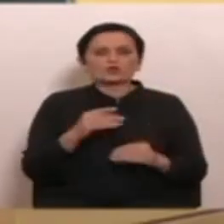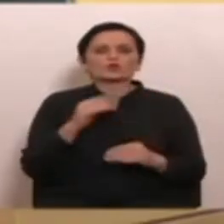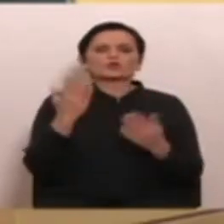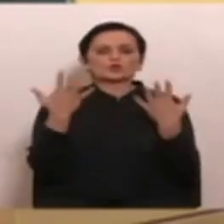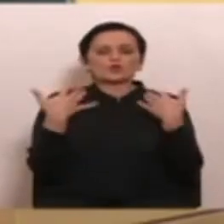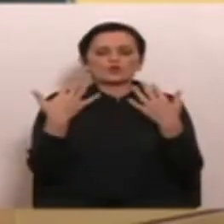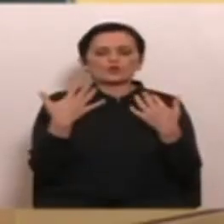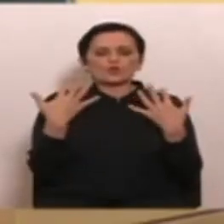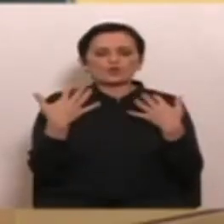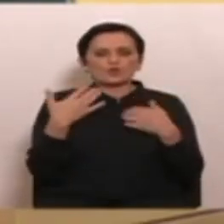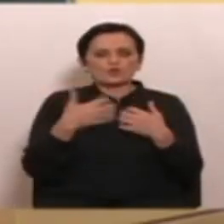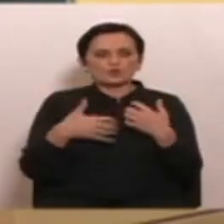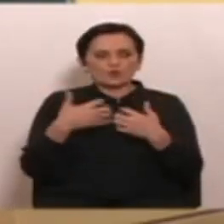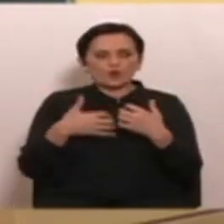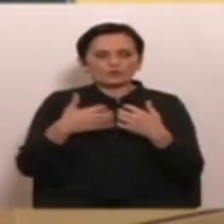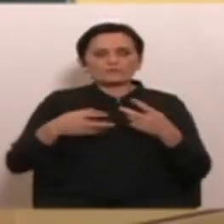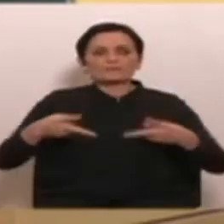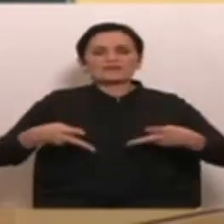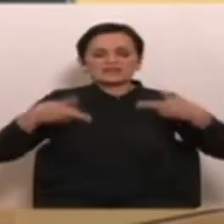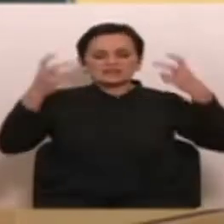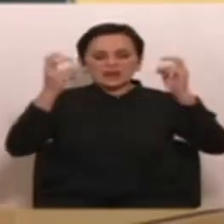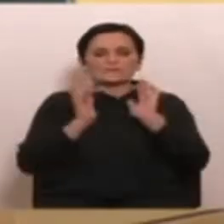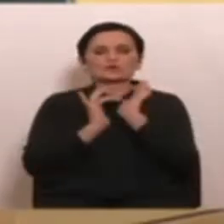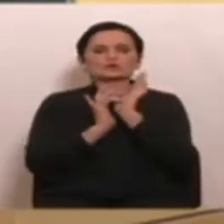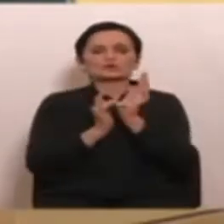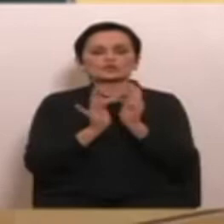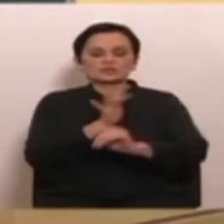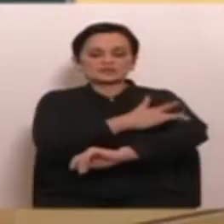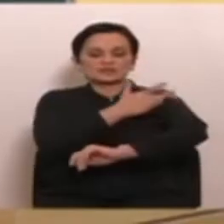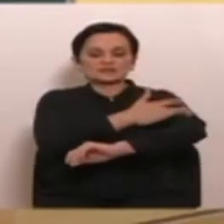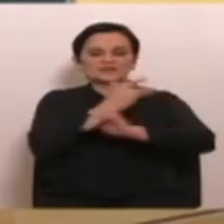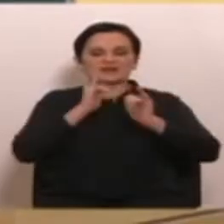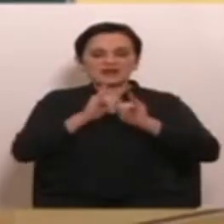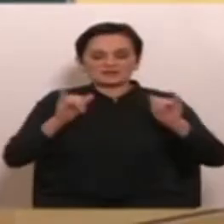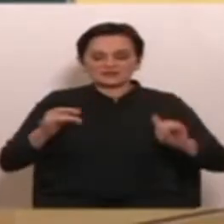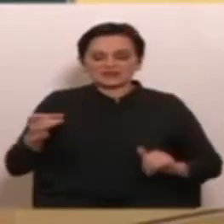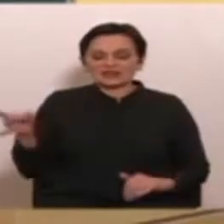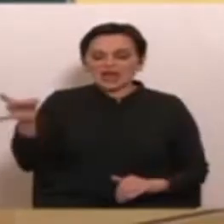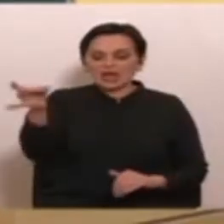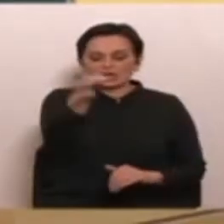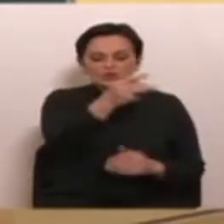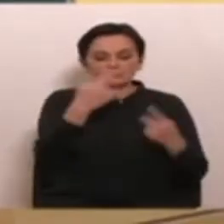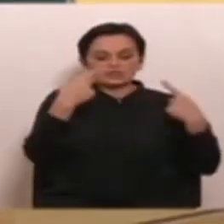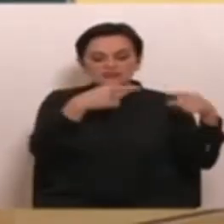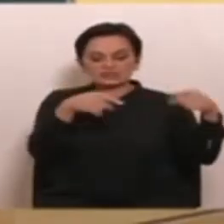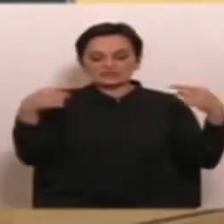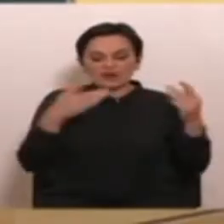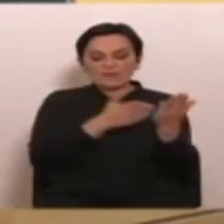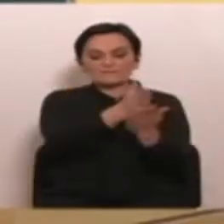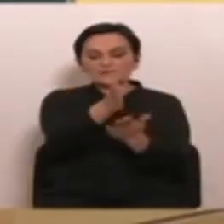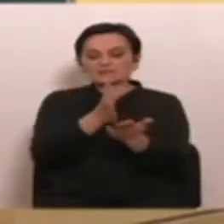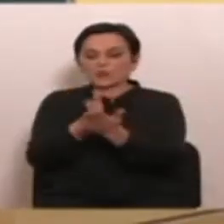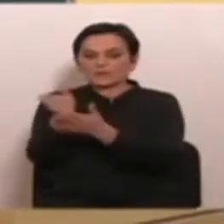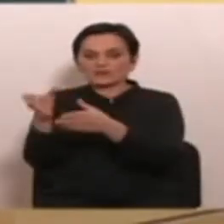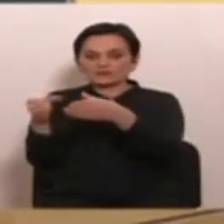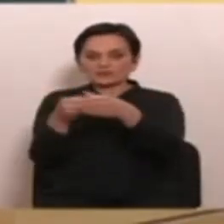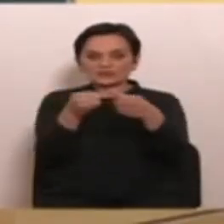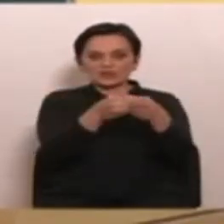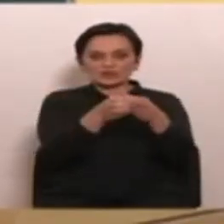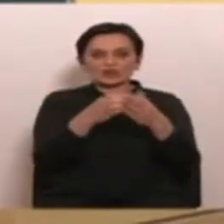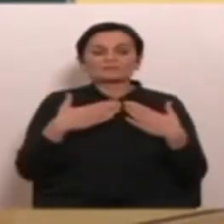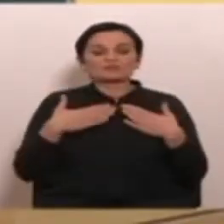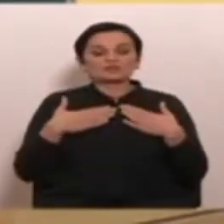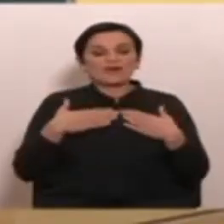კურორტები, სასტუმროების და ტურისტული სერვისების განვითარება რეგიონებში და სხვა მიზნობრივი სექტორები. ჩვენი